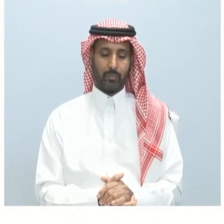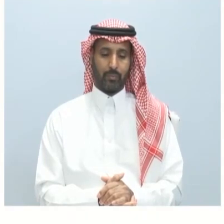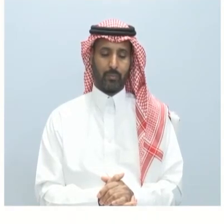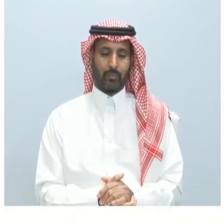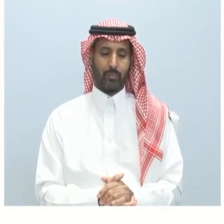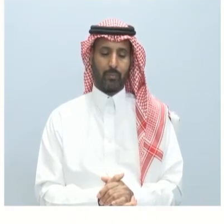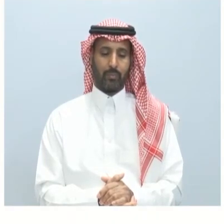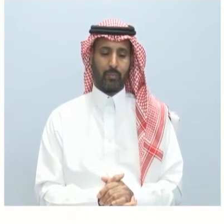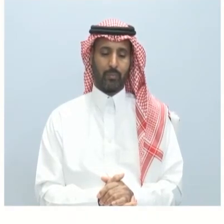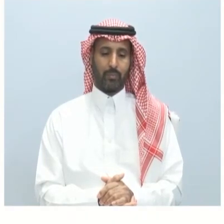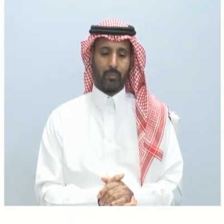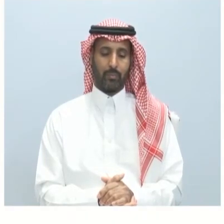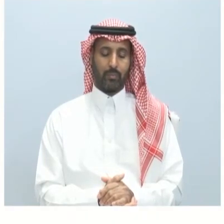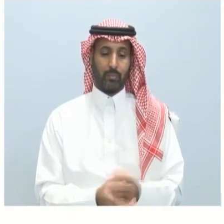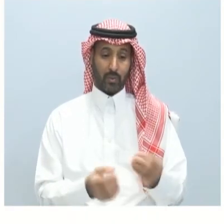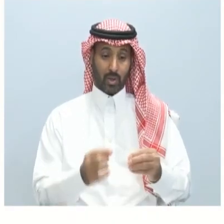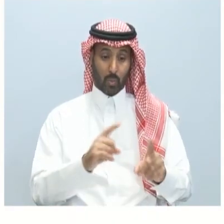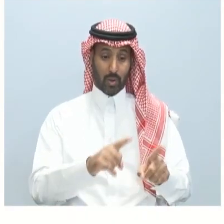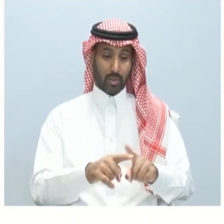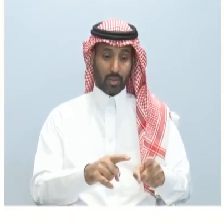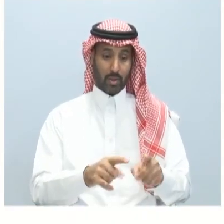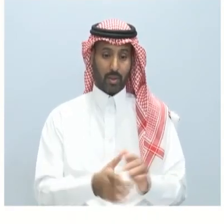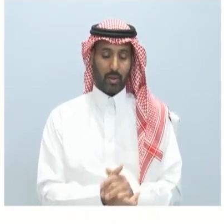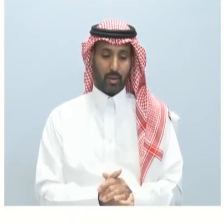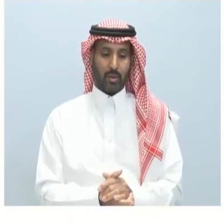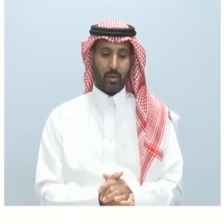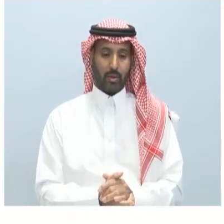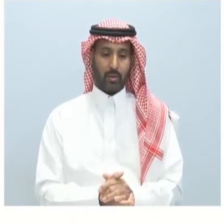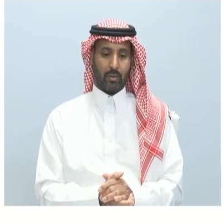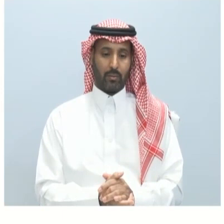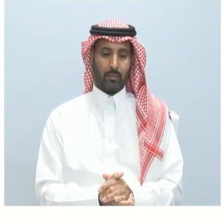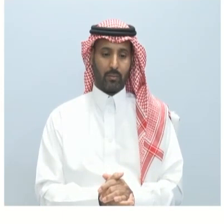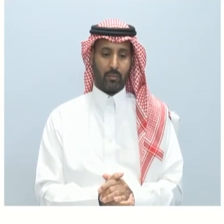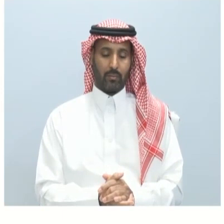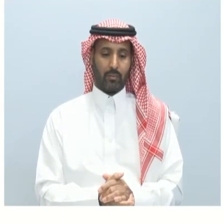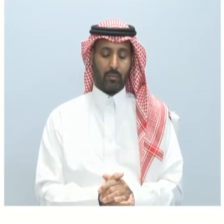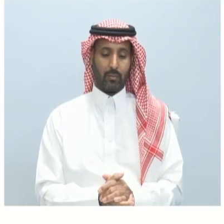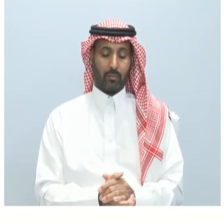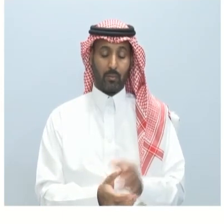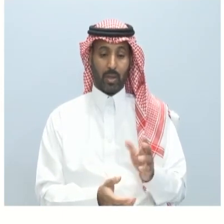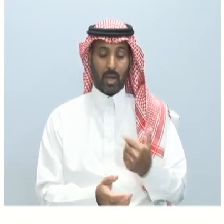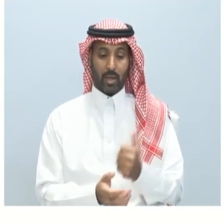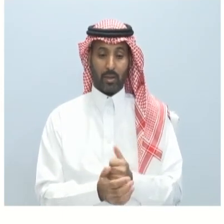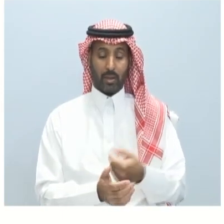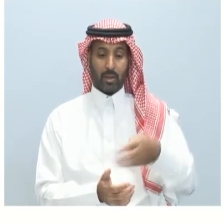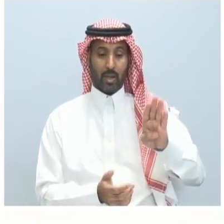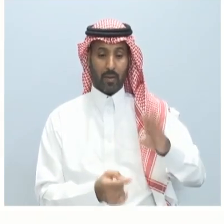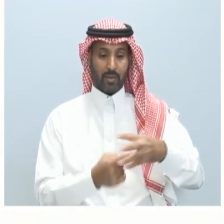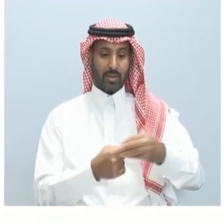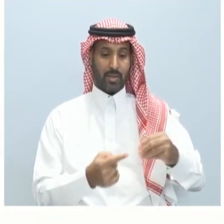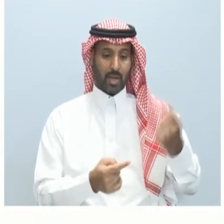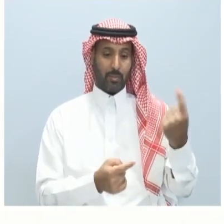لا نقوم بالتعويض اذا قمنا بالتعويض هنا مكان كف بسالب